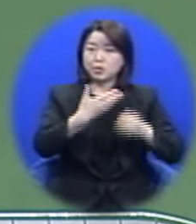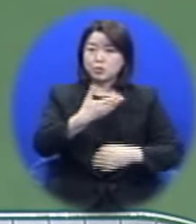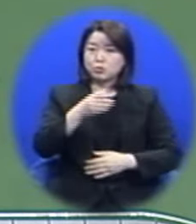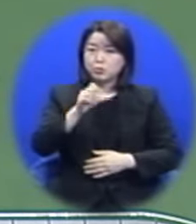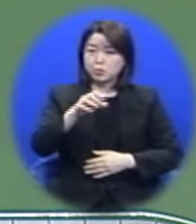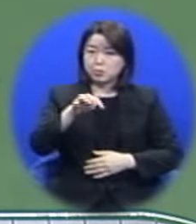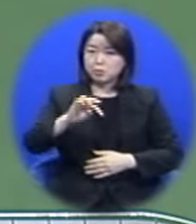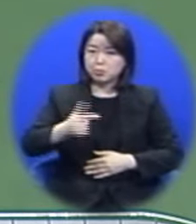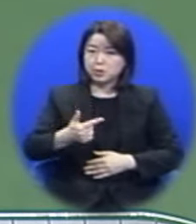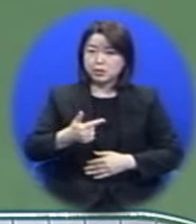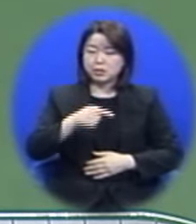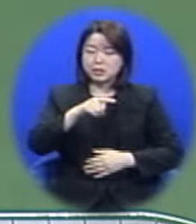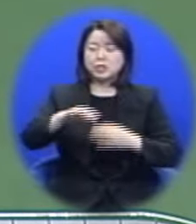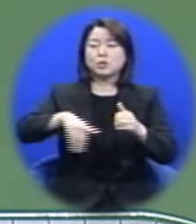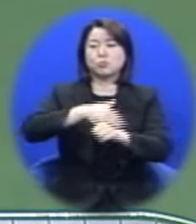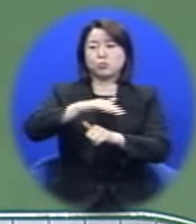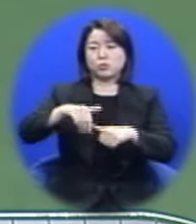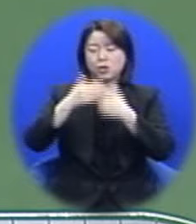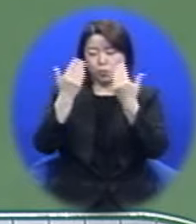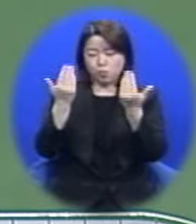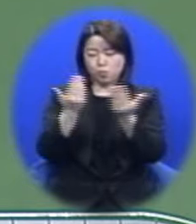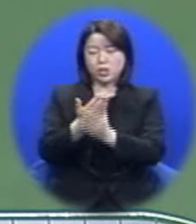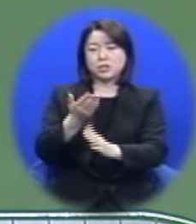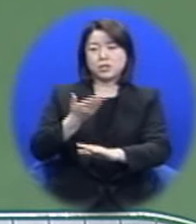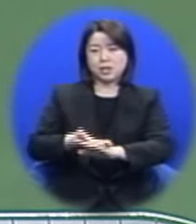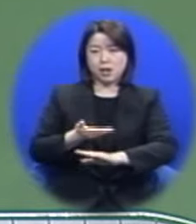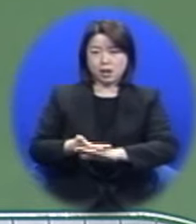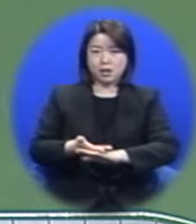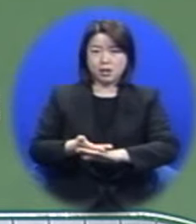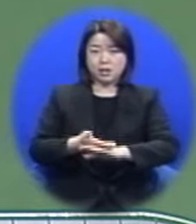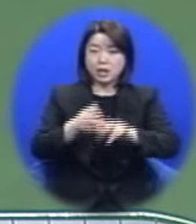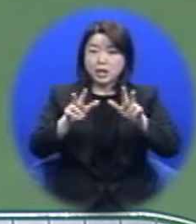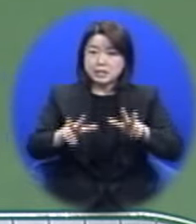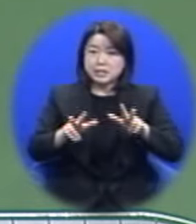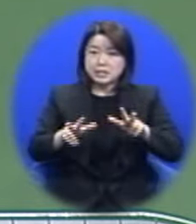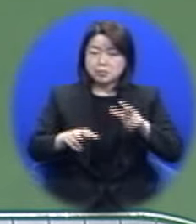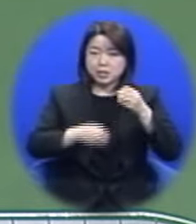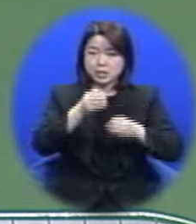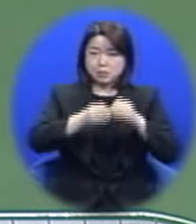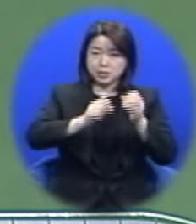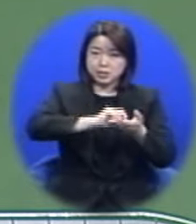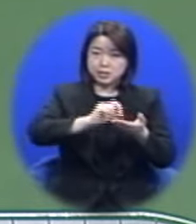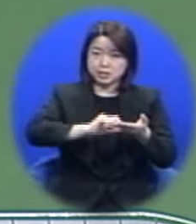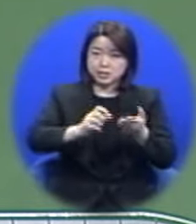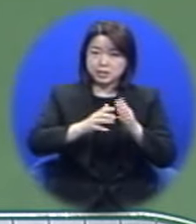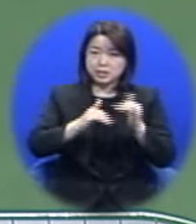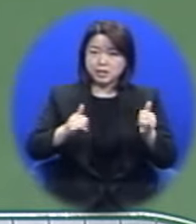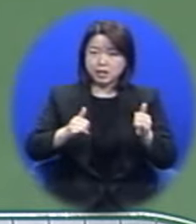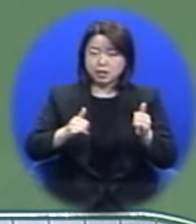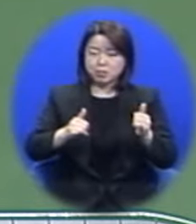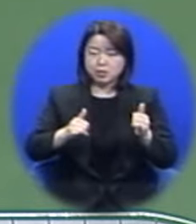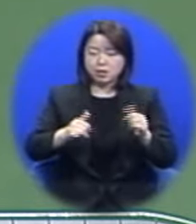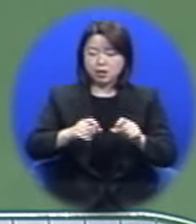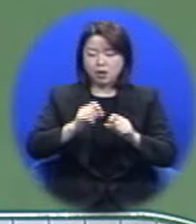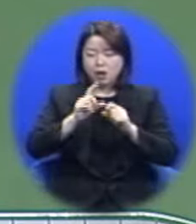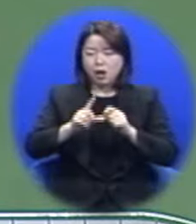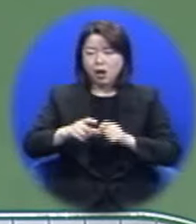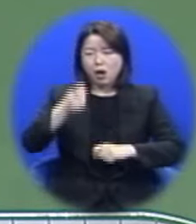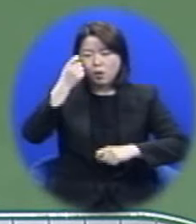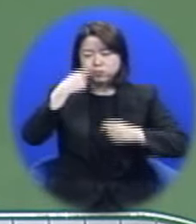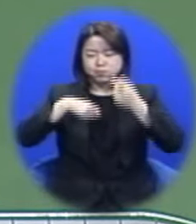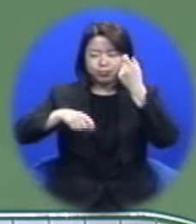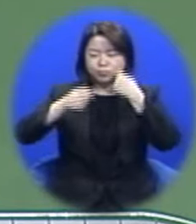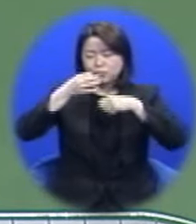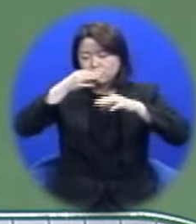그 분위기와 완전히 다른 분위기입니다. 지금 시편 기자는 거의 울부짖는 호소를 하고